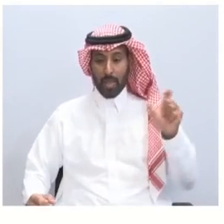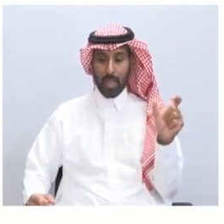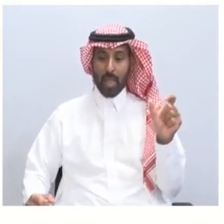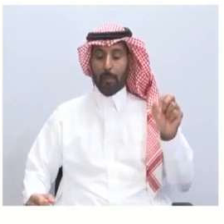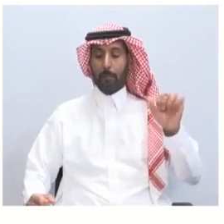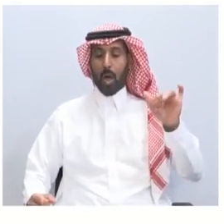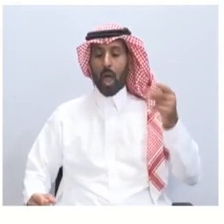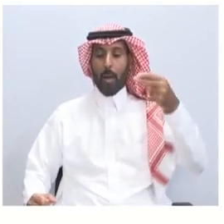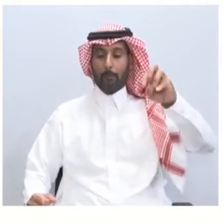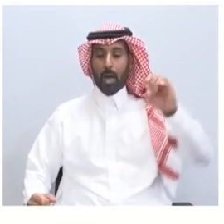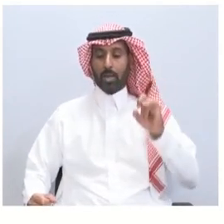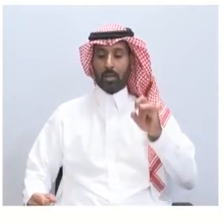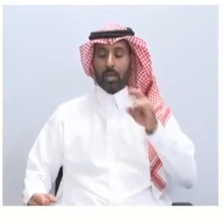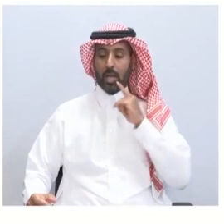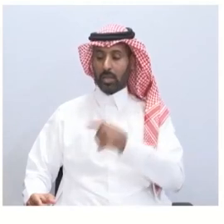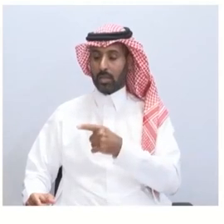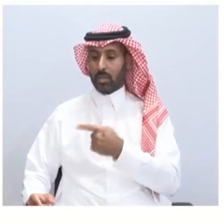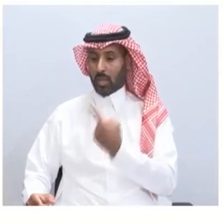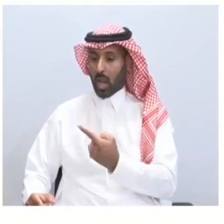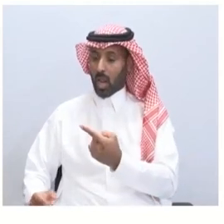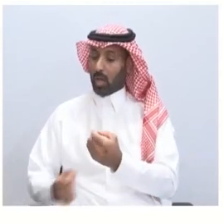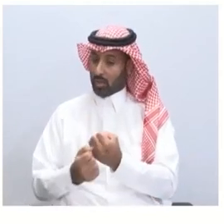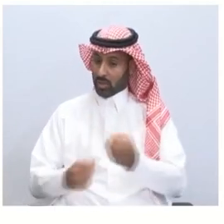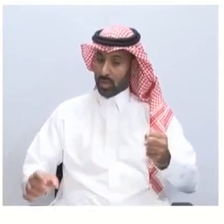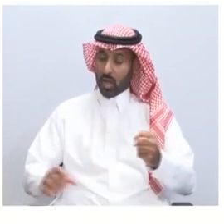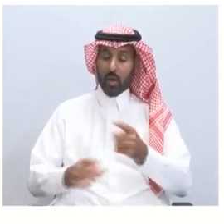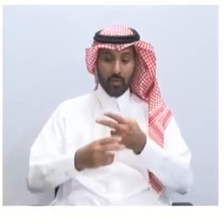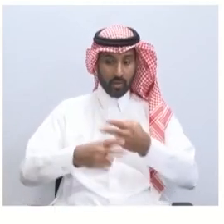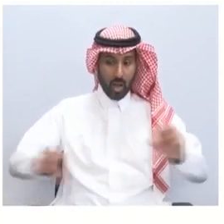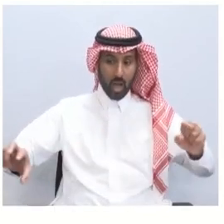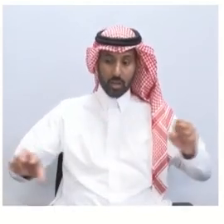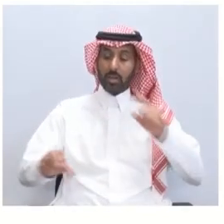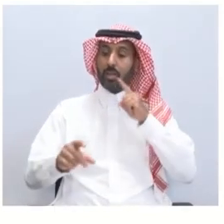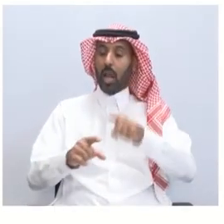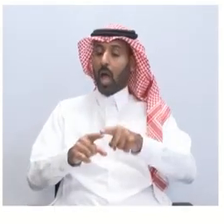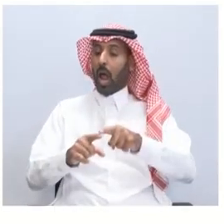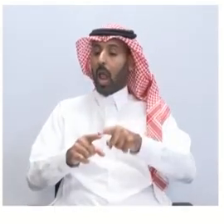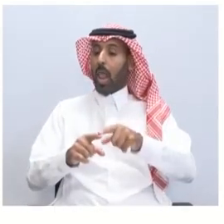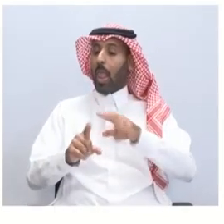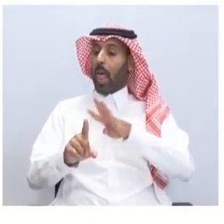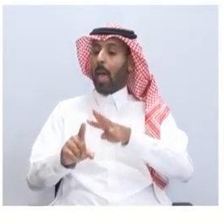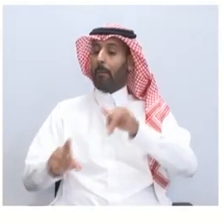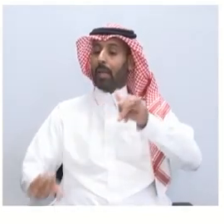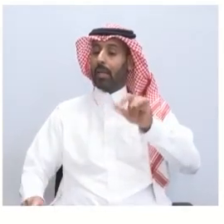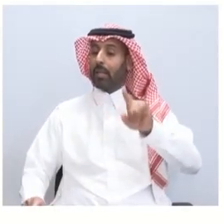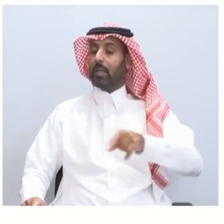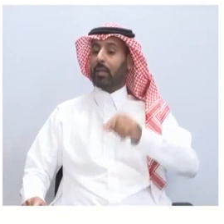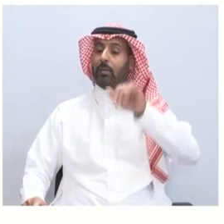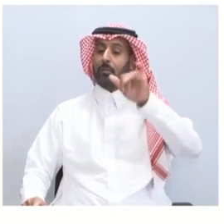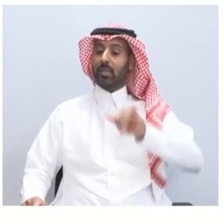معمر حيث طلب اطلاق سراح الامير مشاري بن سعود بن عبد العزيز